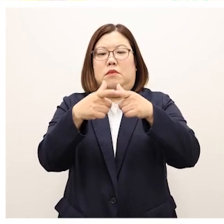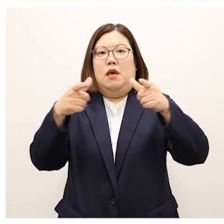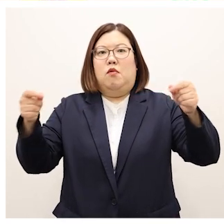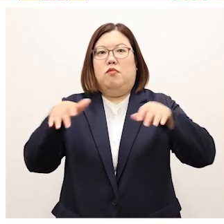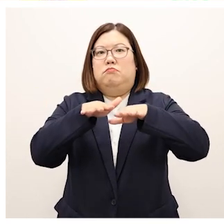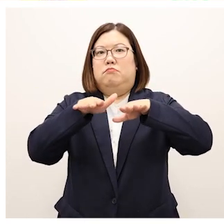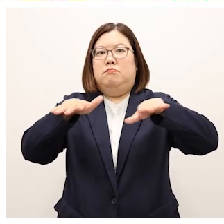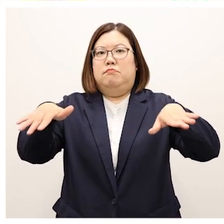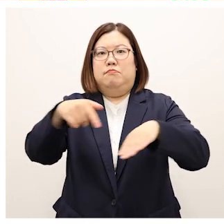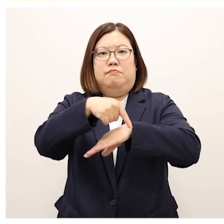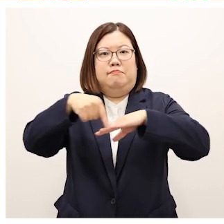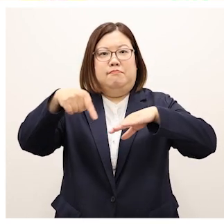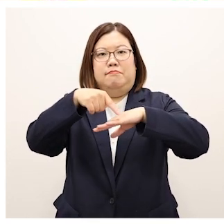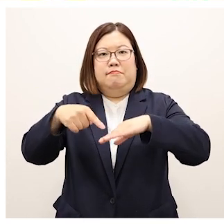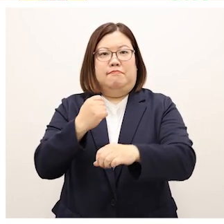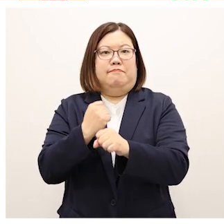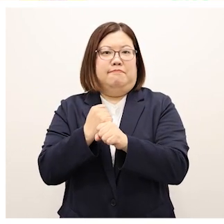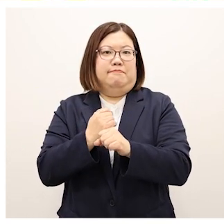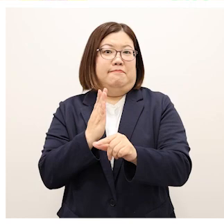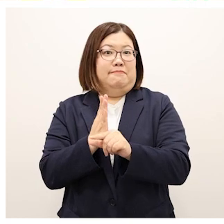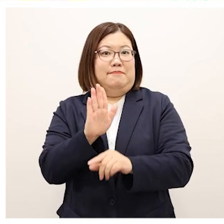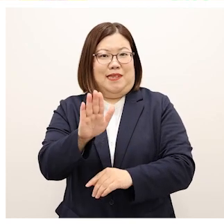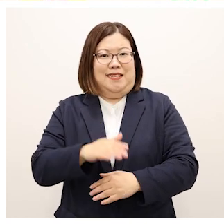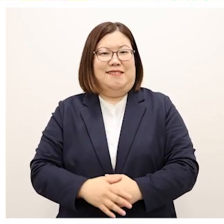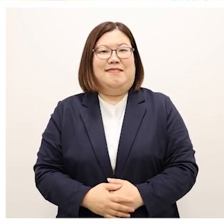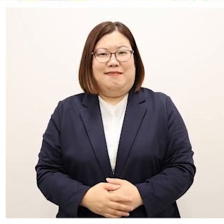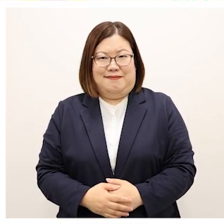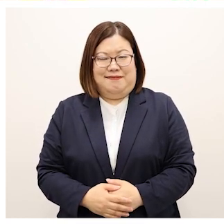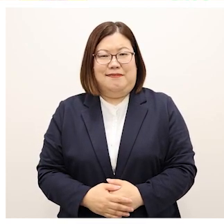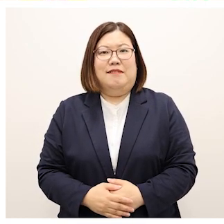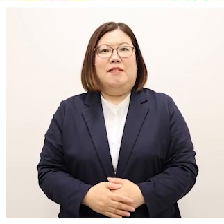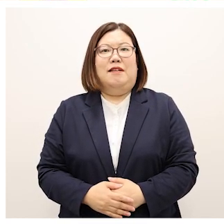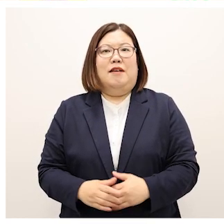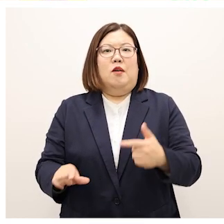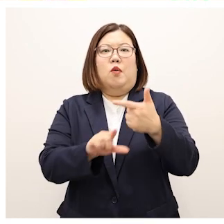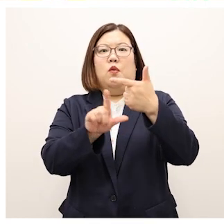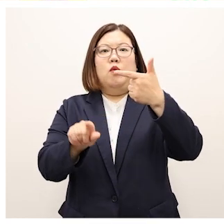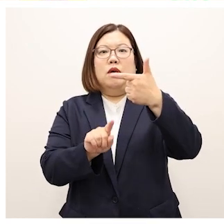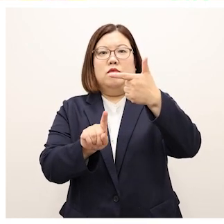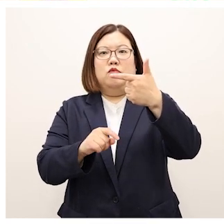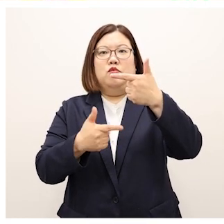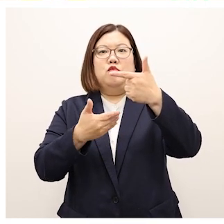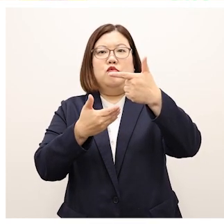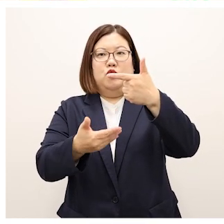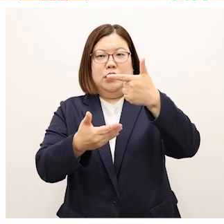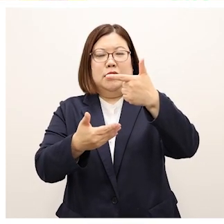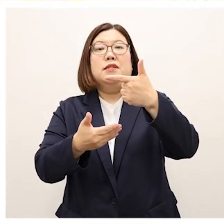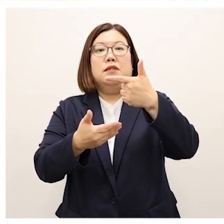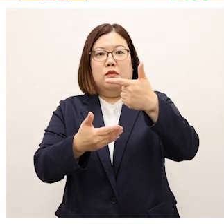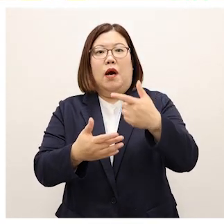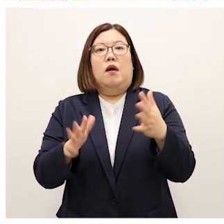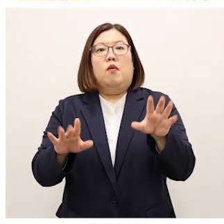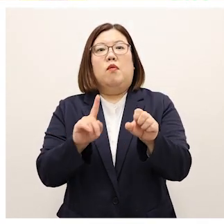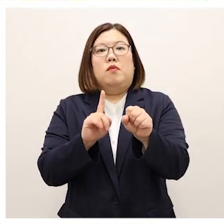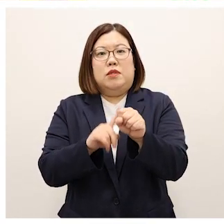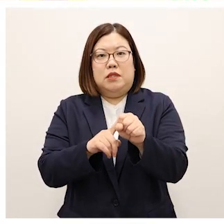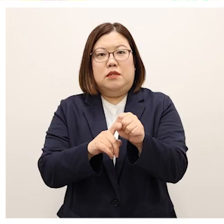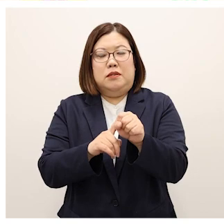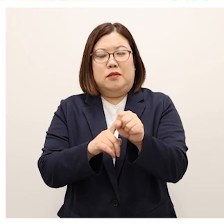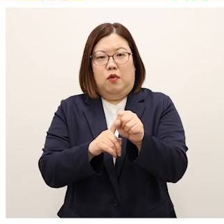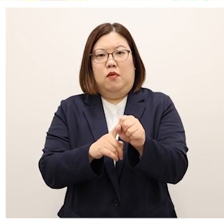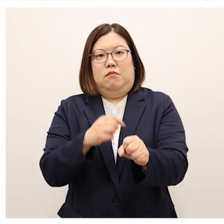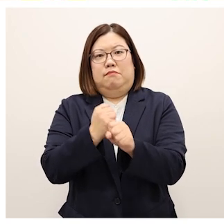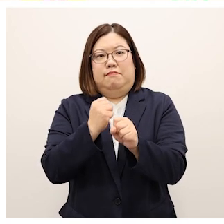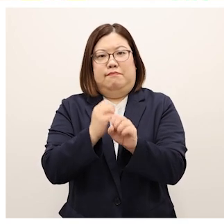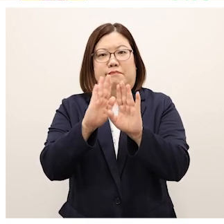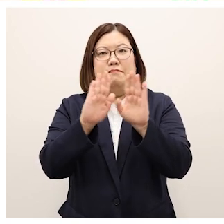に拡大する予定で計画を進めていただいております。6月19日水曜日には今年